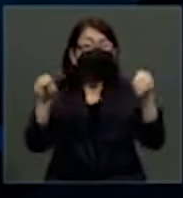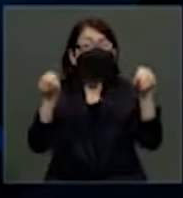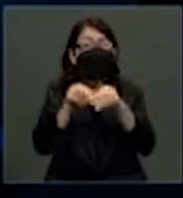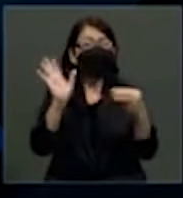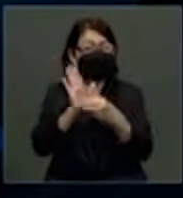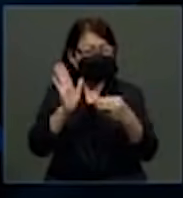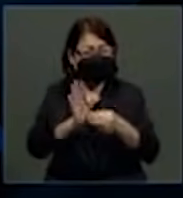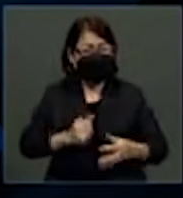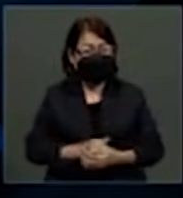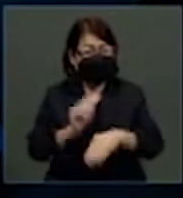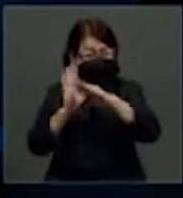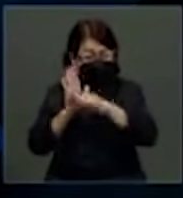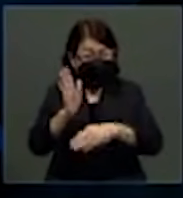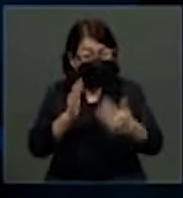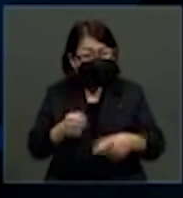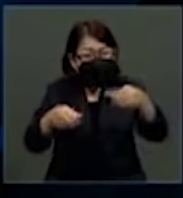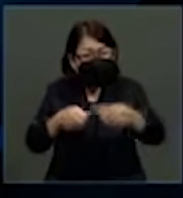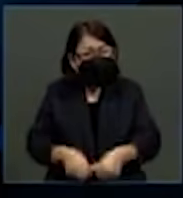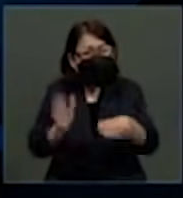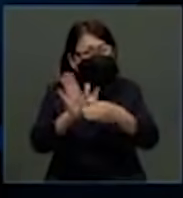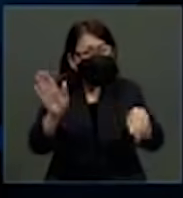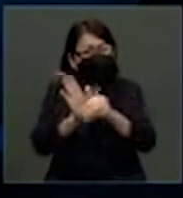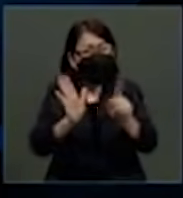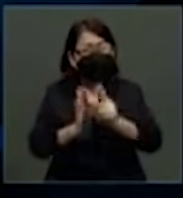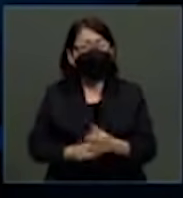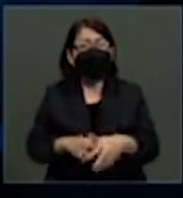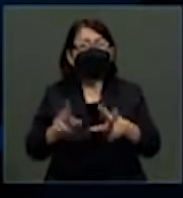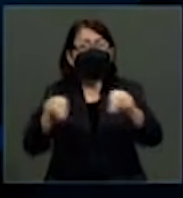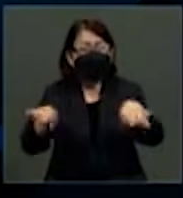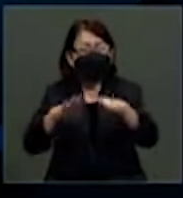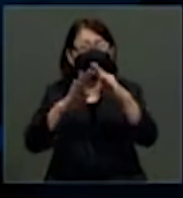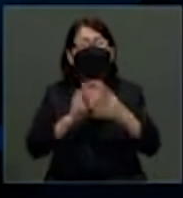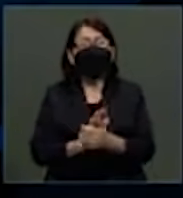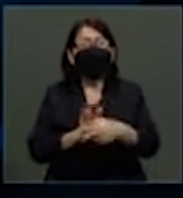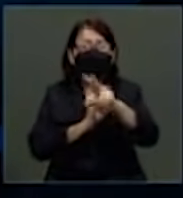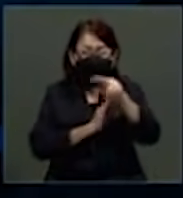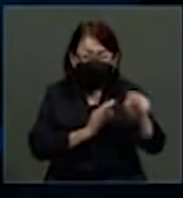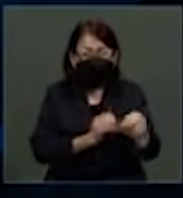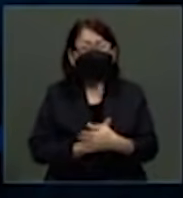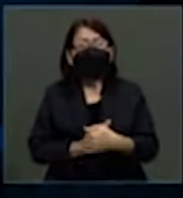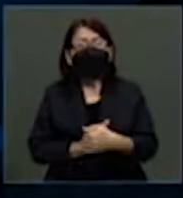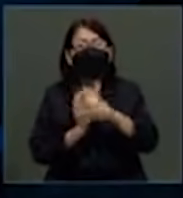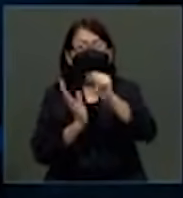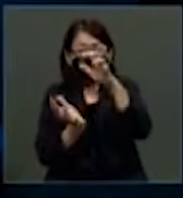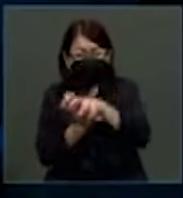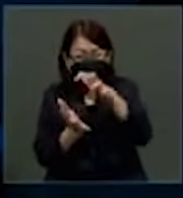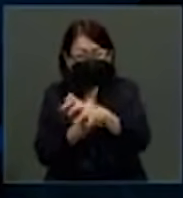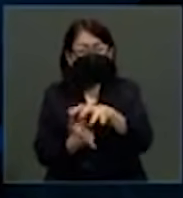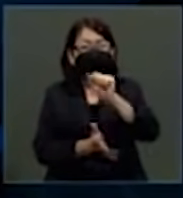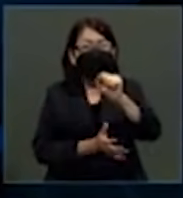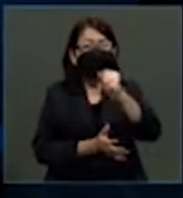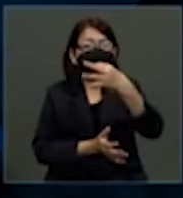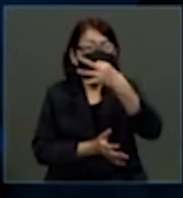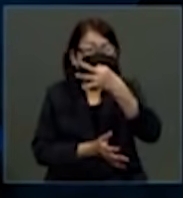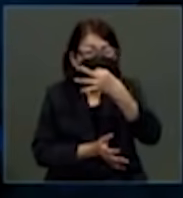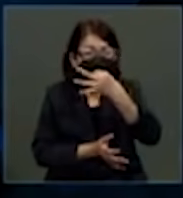ในพื้นที่กรุงเทพมหานครและจังหวัดปริมณฑลนะครับอันนี้ก็เน้นย้ำในนี้มีรายละเอียดคือน